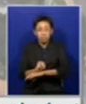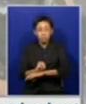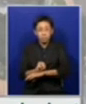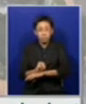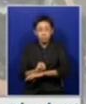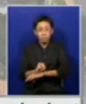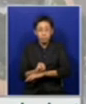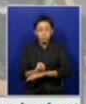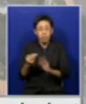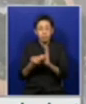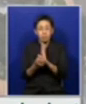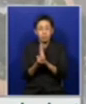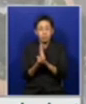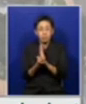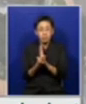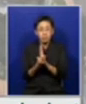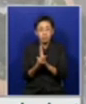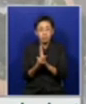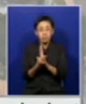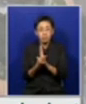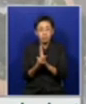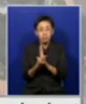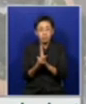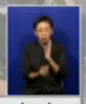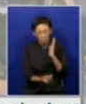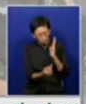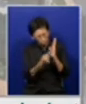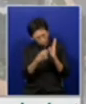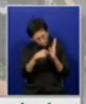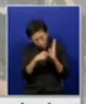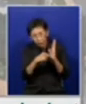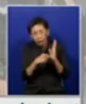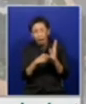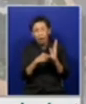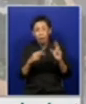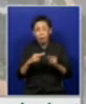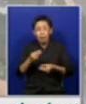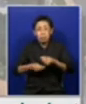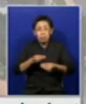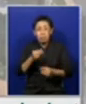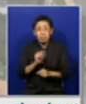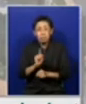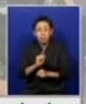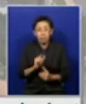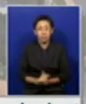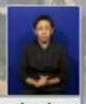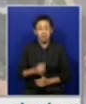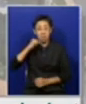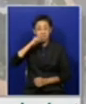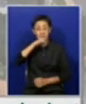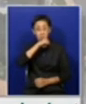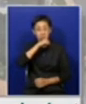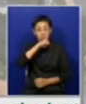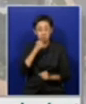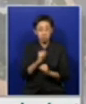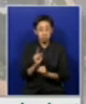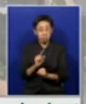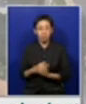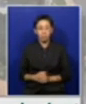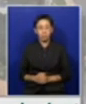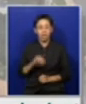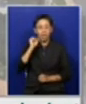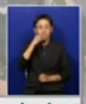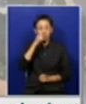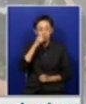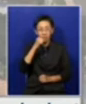คนศรีสะเกษเขาจะเดินทางไปกระทรวงพาณิชย์ได้ยังไงนะครับประเทศไต้หวันนะครับเขาวันแค่วันที่